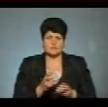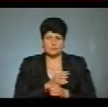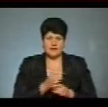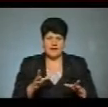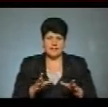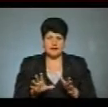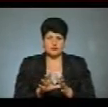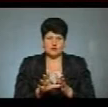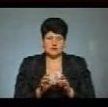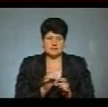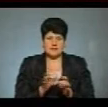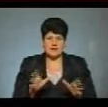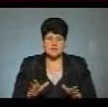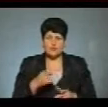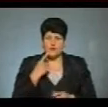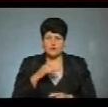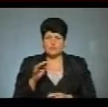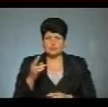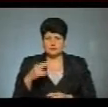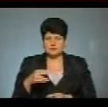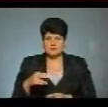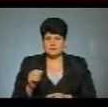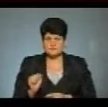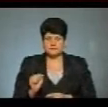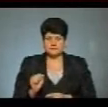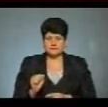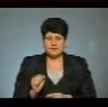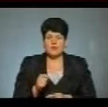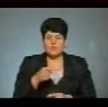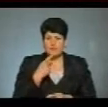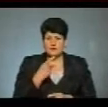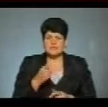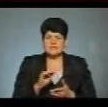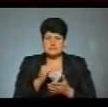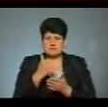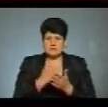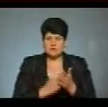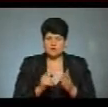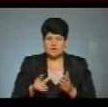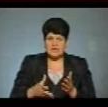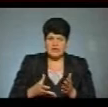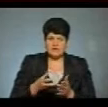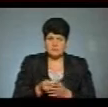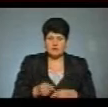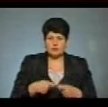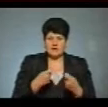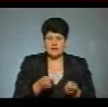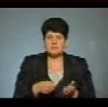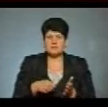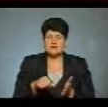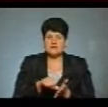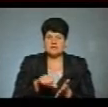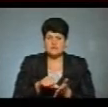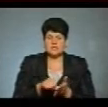департаменту соцзахисту населення облдержадміністрації Вадим Боярський. За його словами, список людей для виплат подали представники обласної